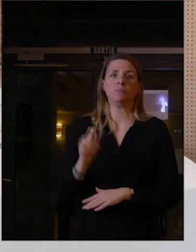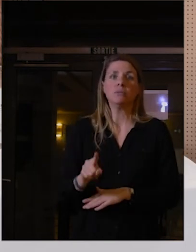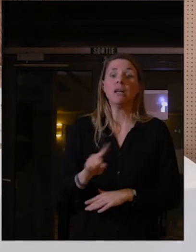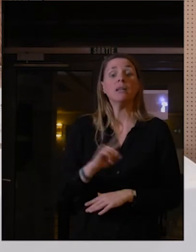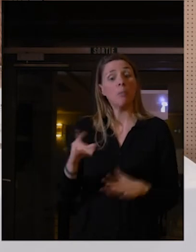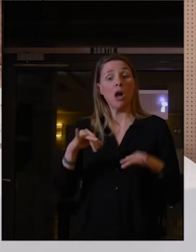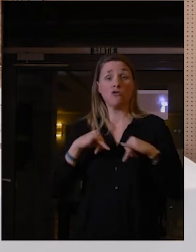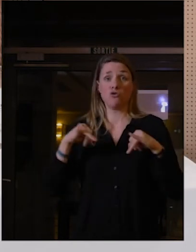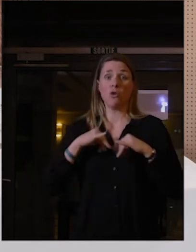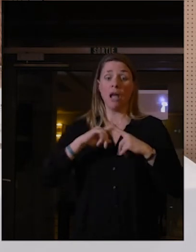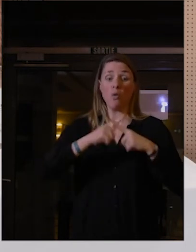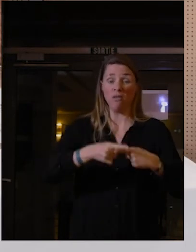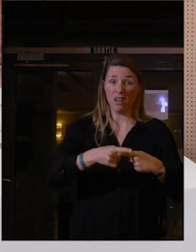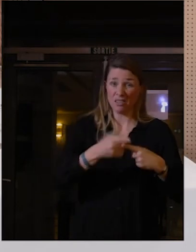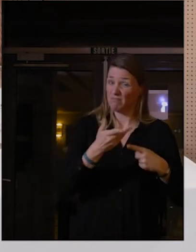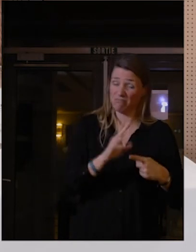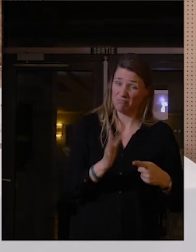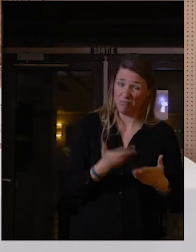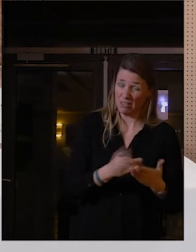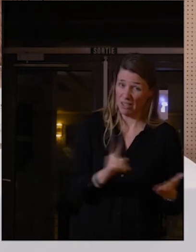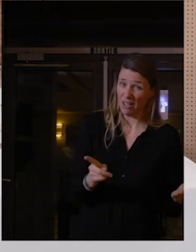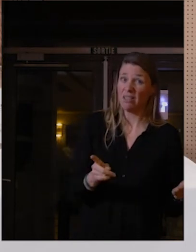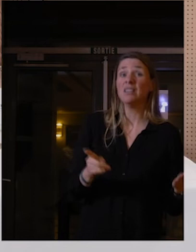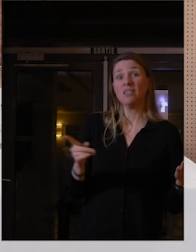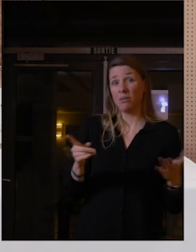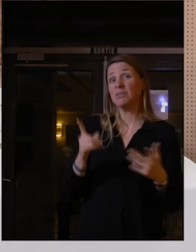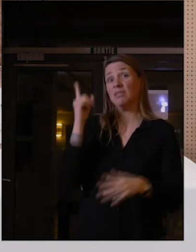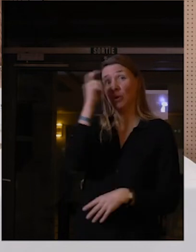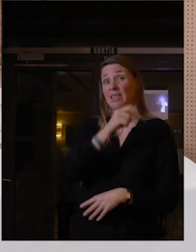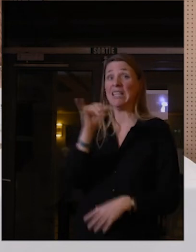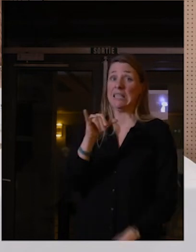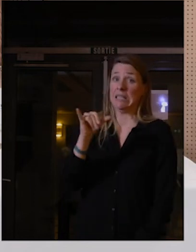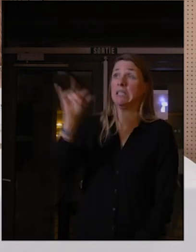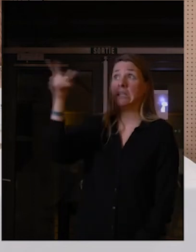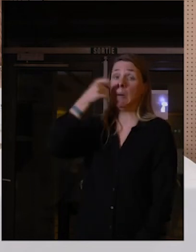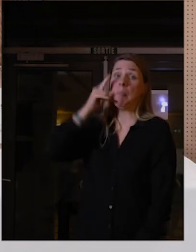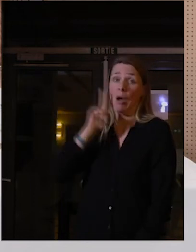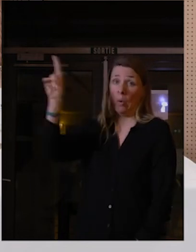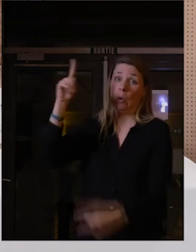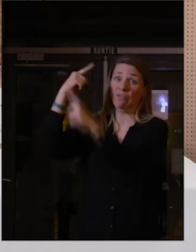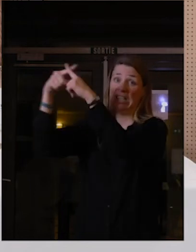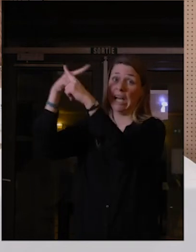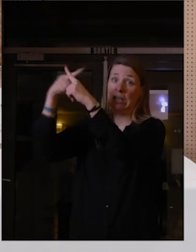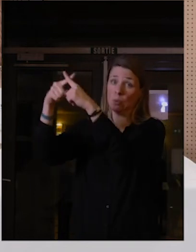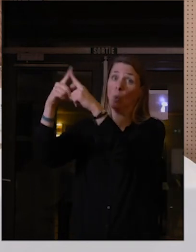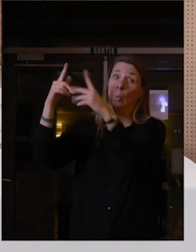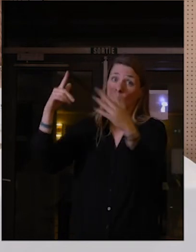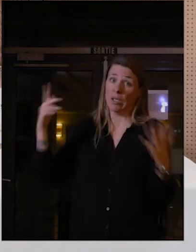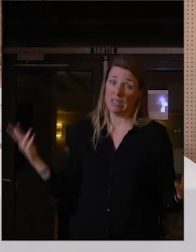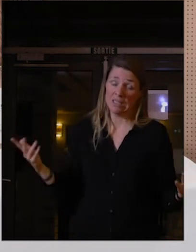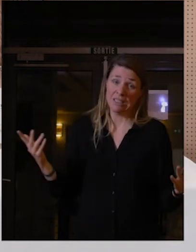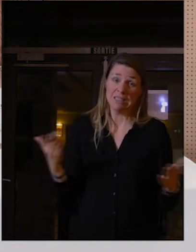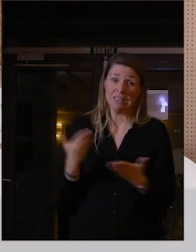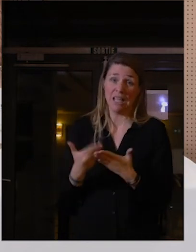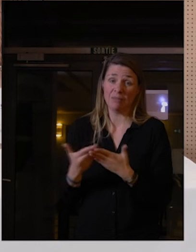soient nécessairement à convaincre, et la difficulté c'est les parents, oui, les fédérations et les institutions. Pour